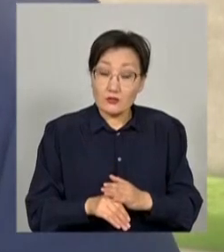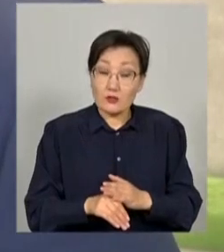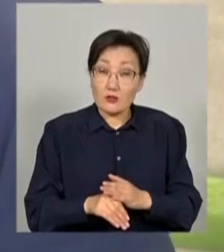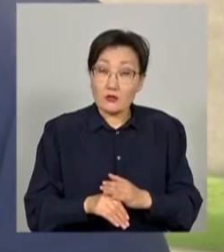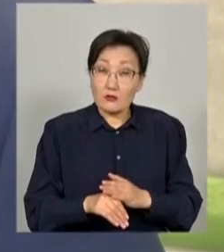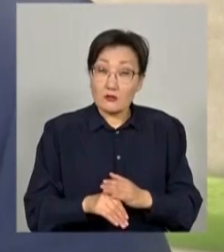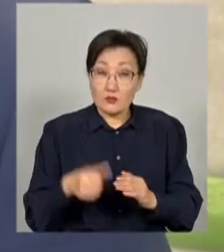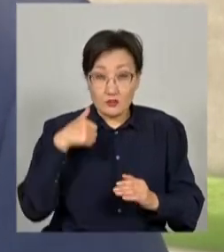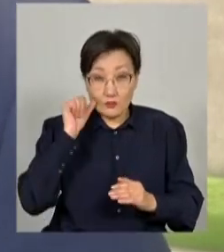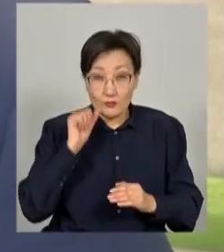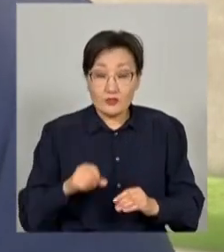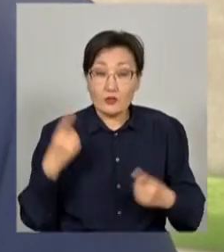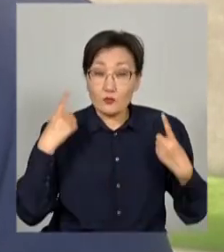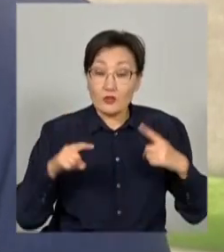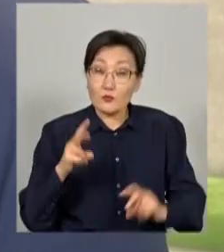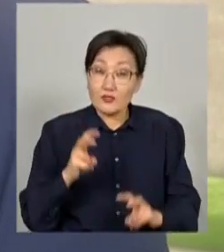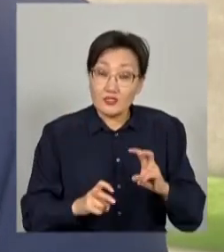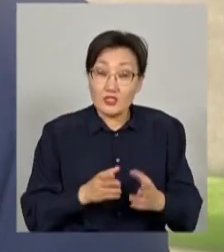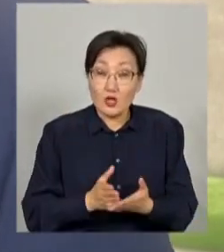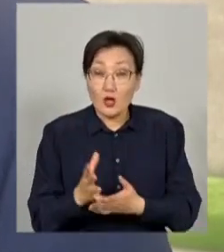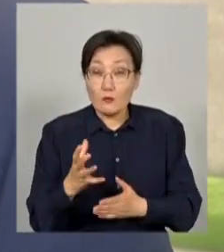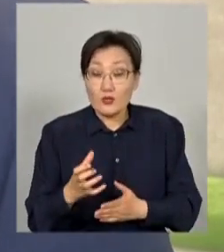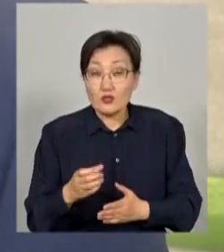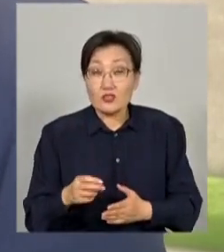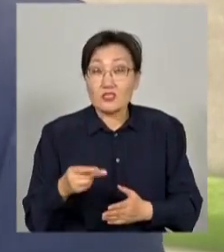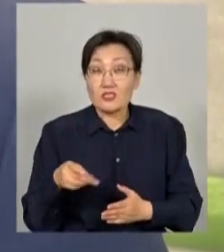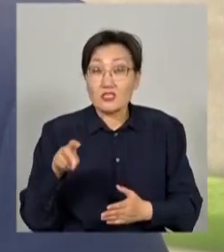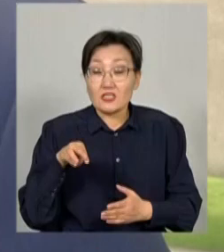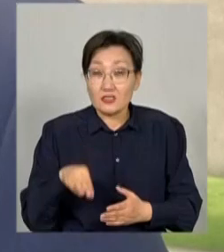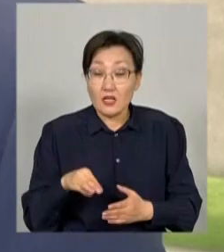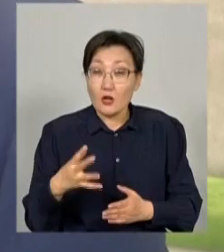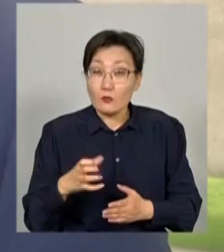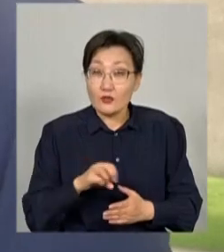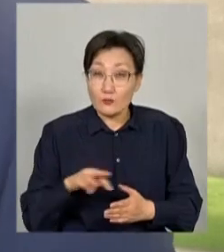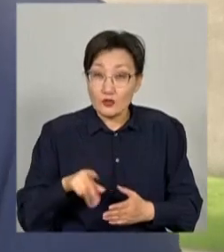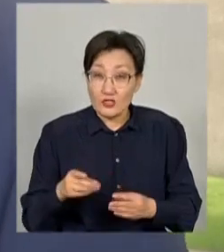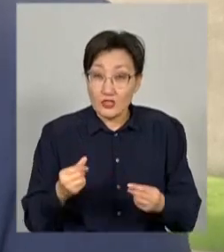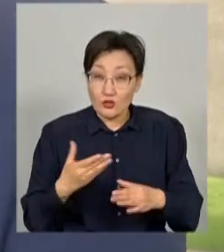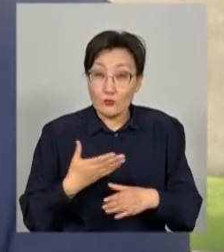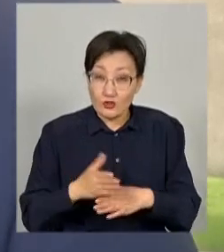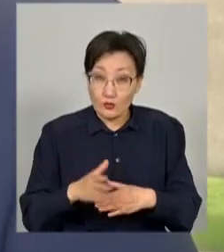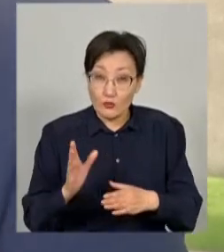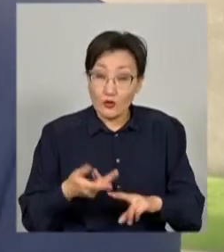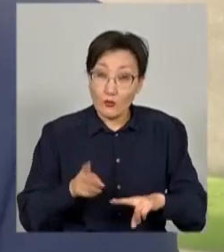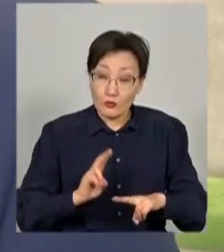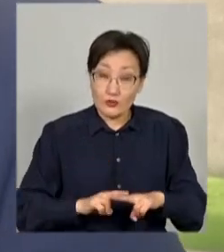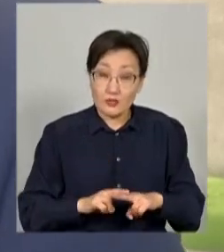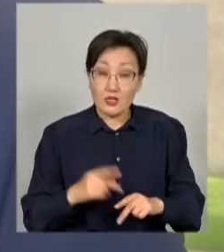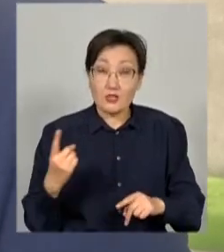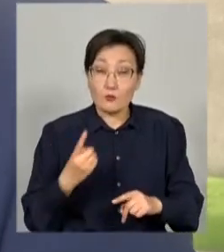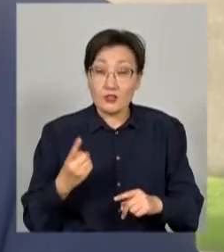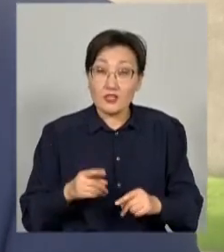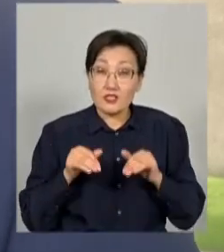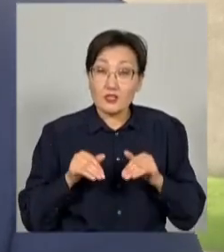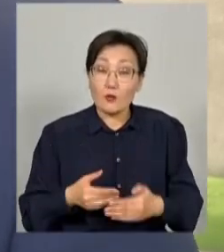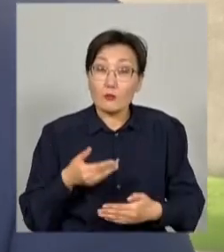Осы креативті индустрия саласына 500 грант, 500 миллион сомасында бөлінетін болады. Яғни бұл да алғашқы қадам деп